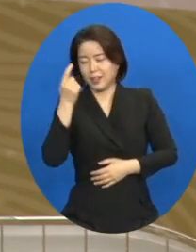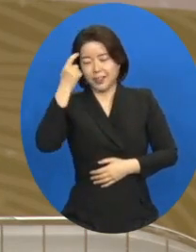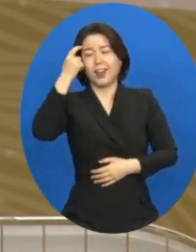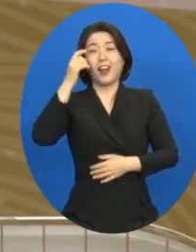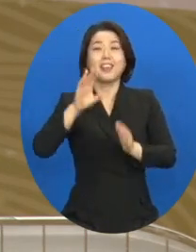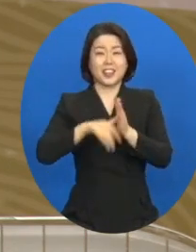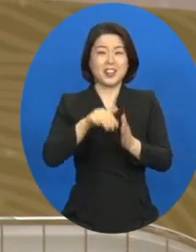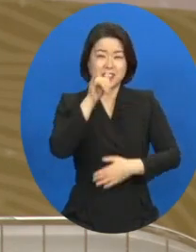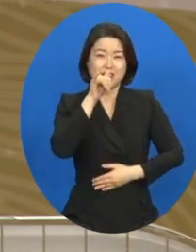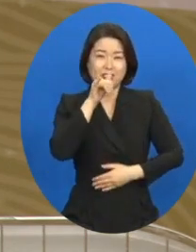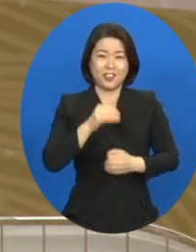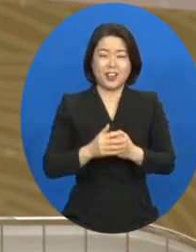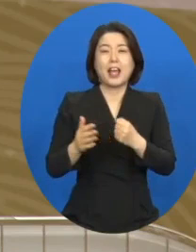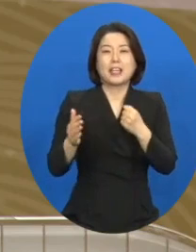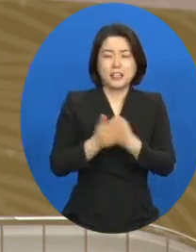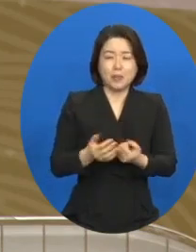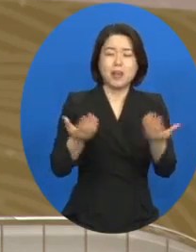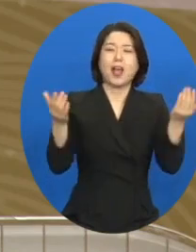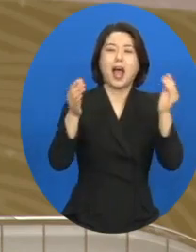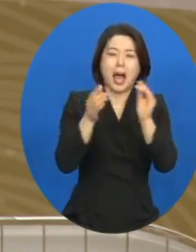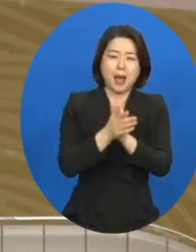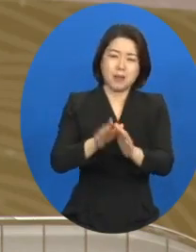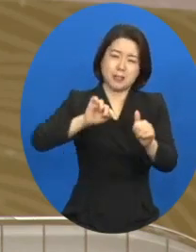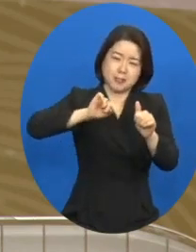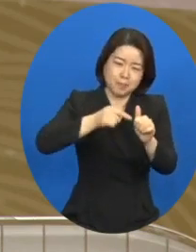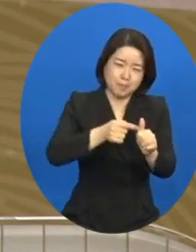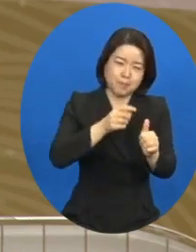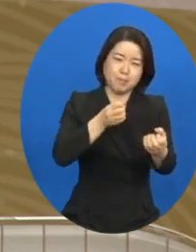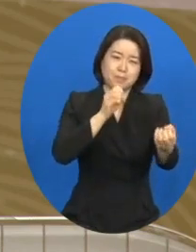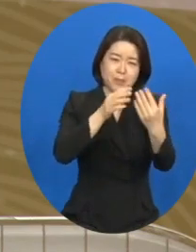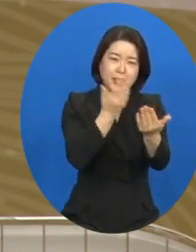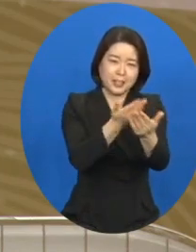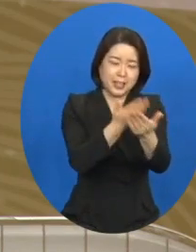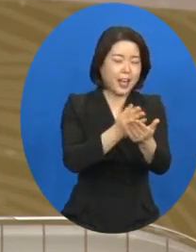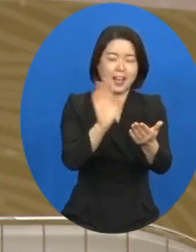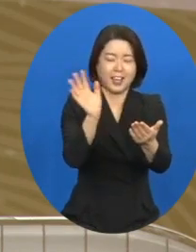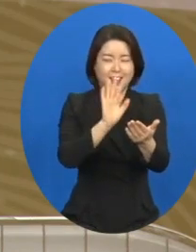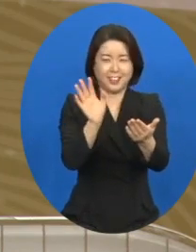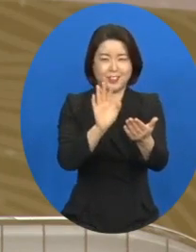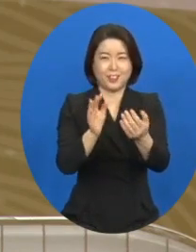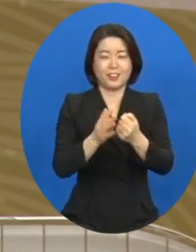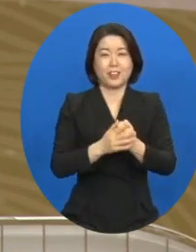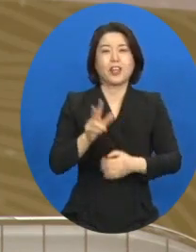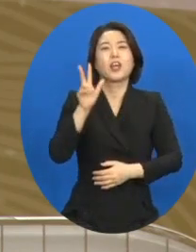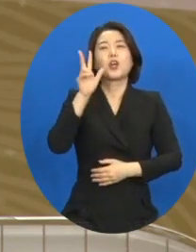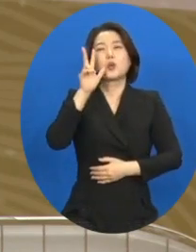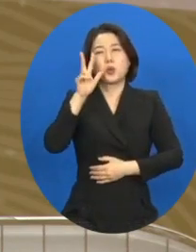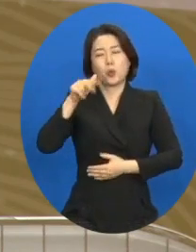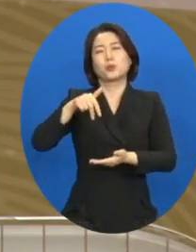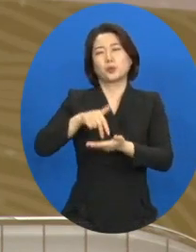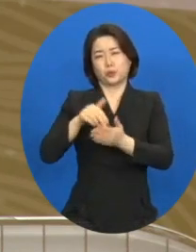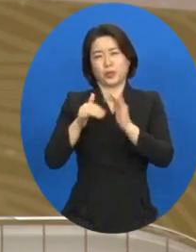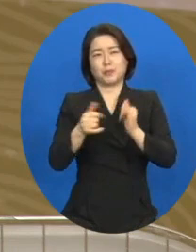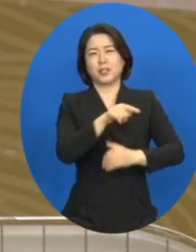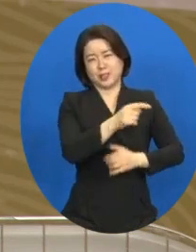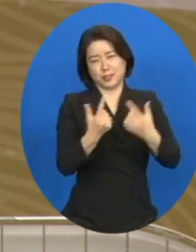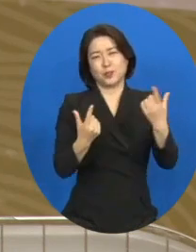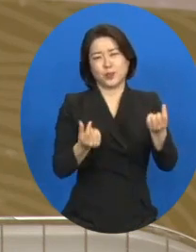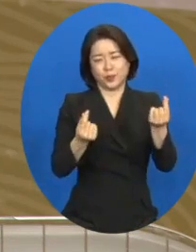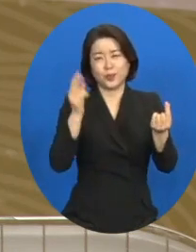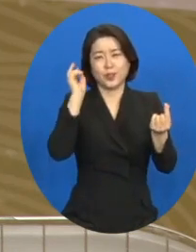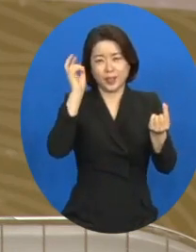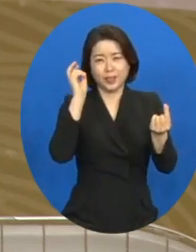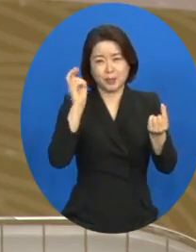있어요. 그래서 굳이 아멘을 막 강요를 안 하는 겁니다. 여호수아가 꼭 그 심정이었으리라고